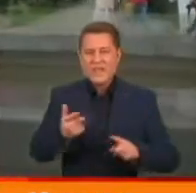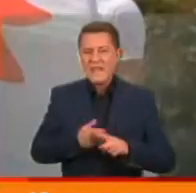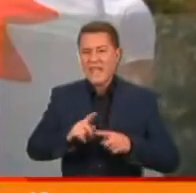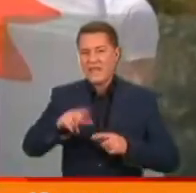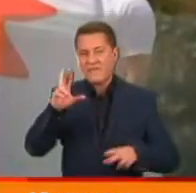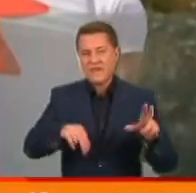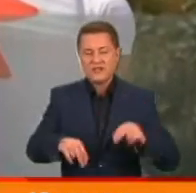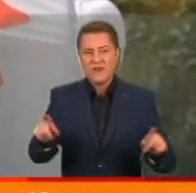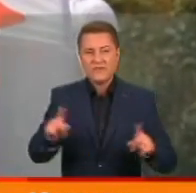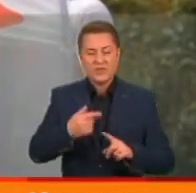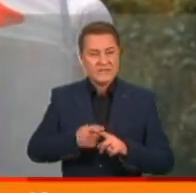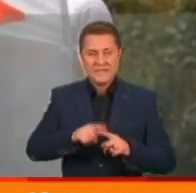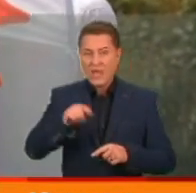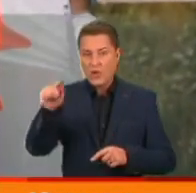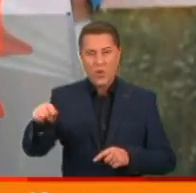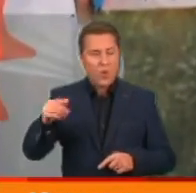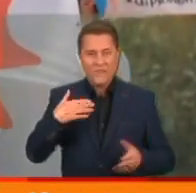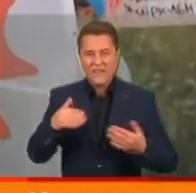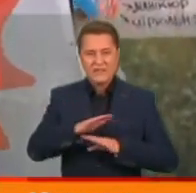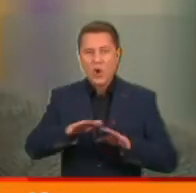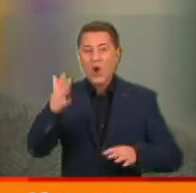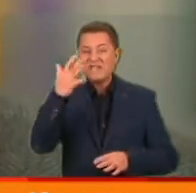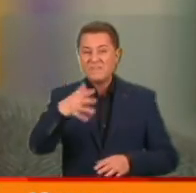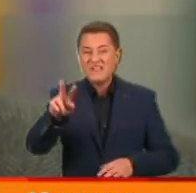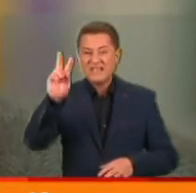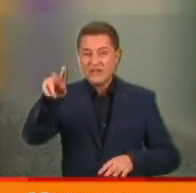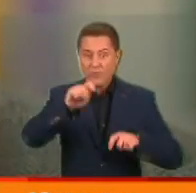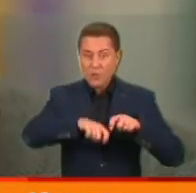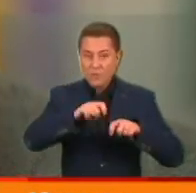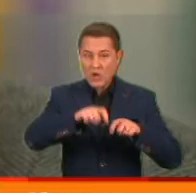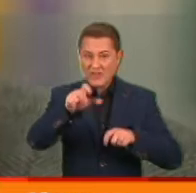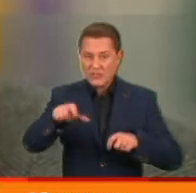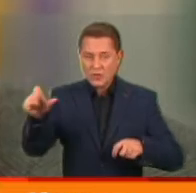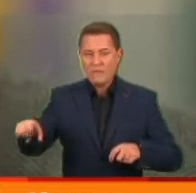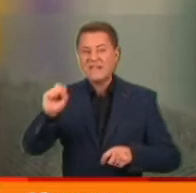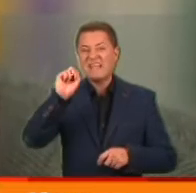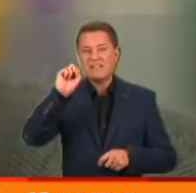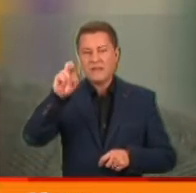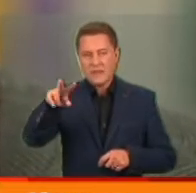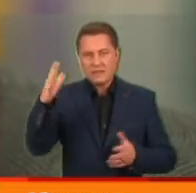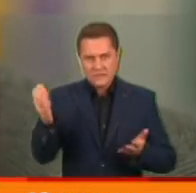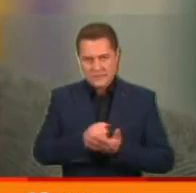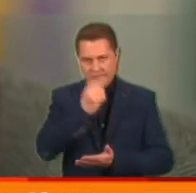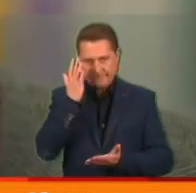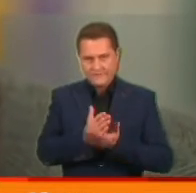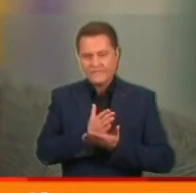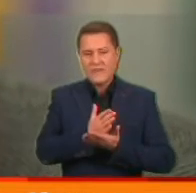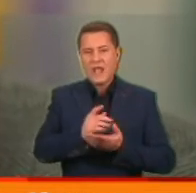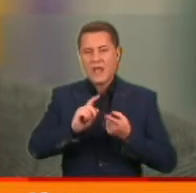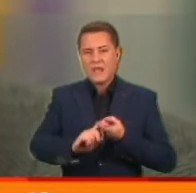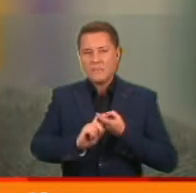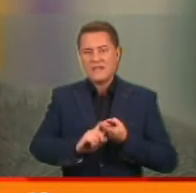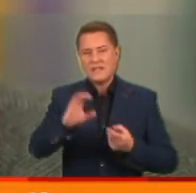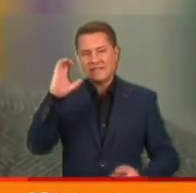вважав, що це його не стосується. З 52 протестованих 12 виявили вірус